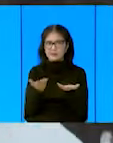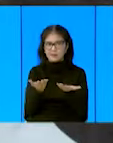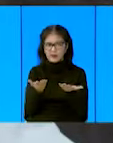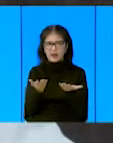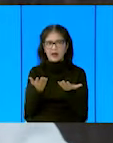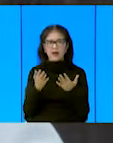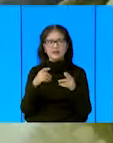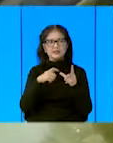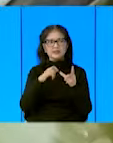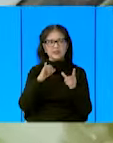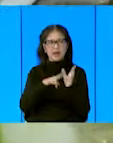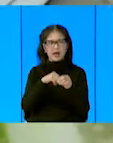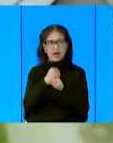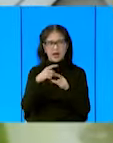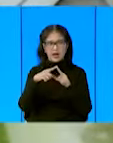Sigaluh, Banjarnegara.